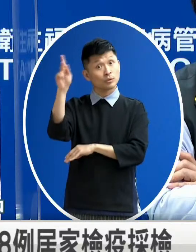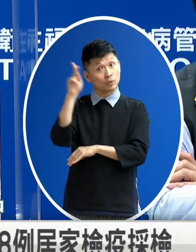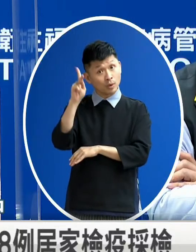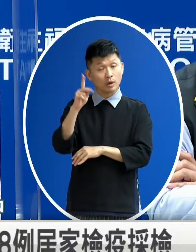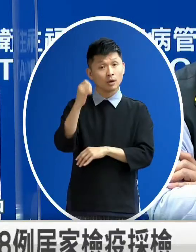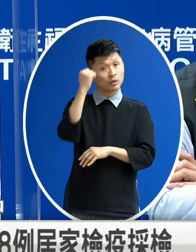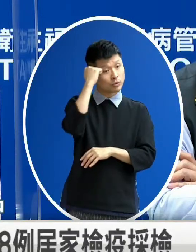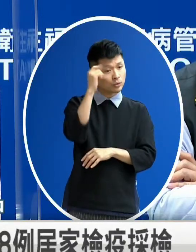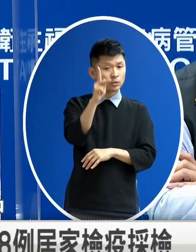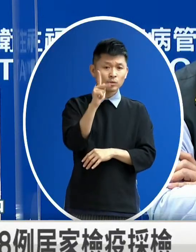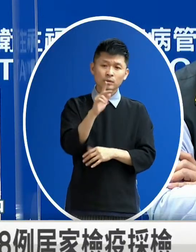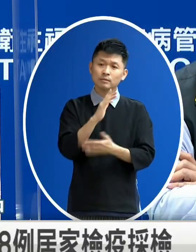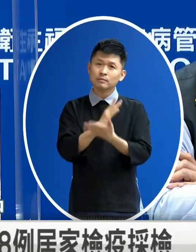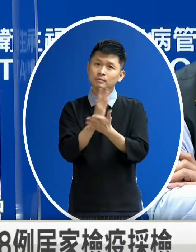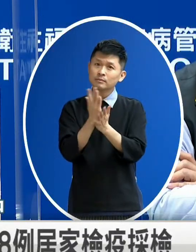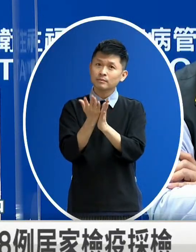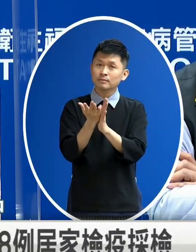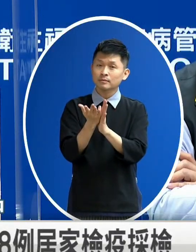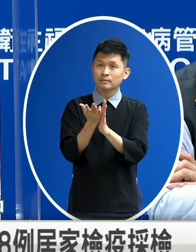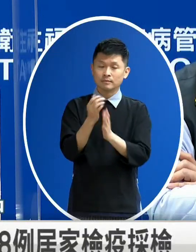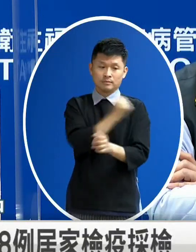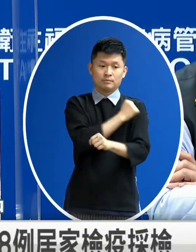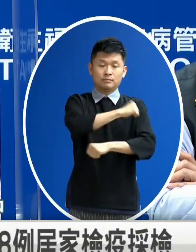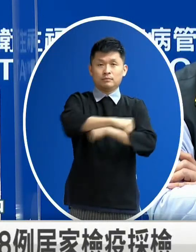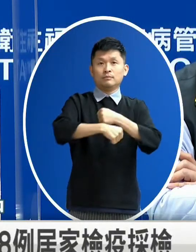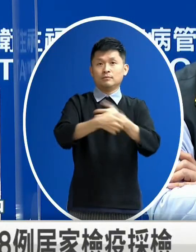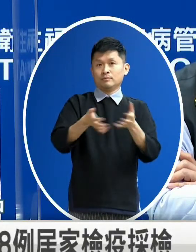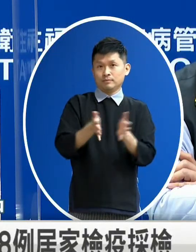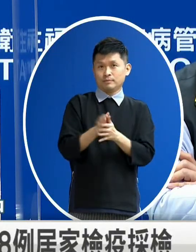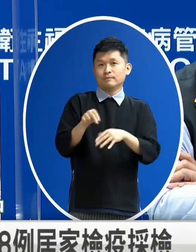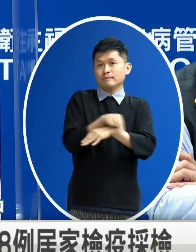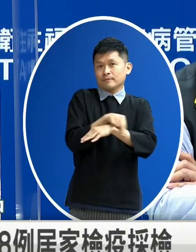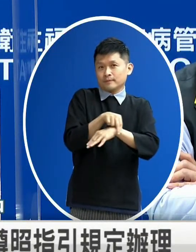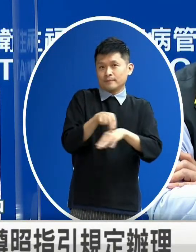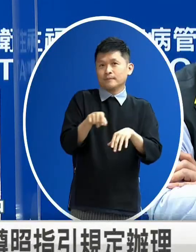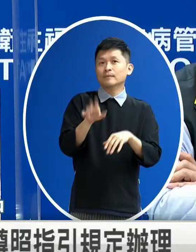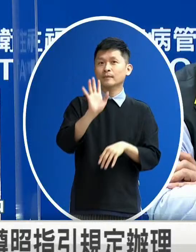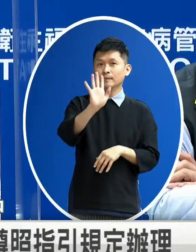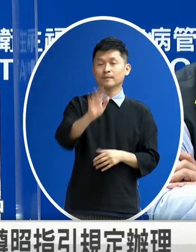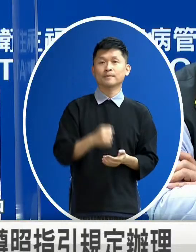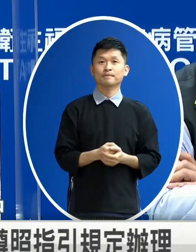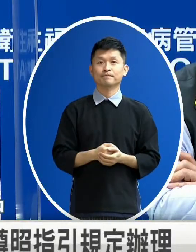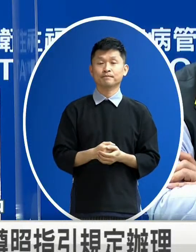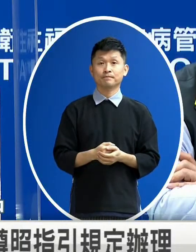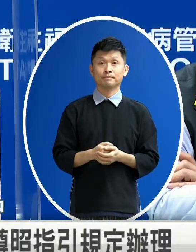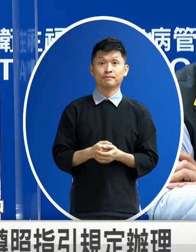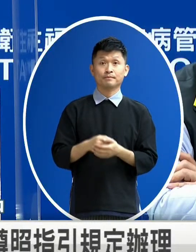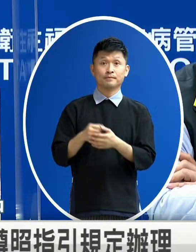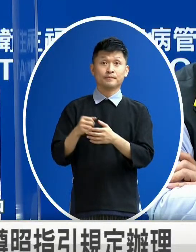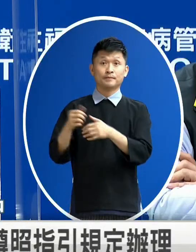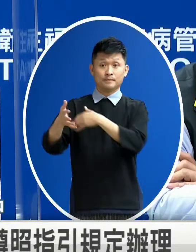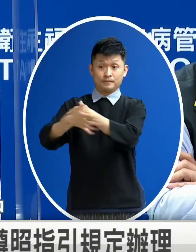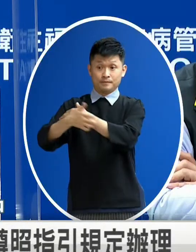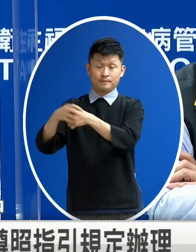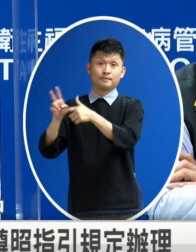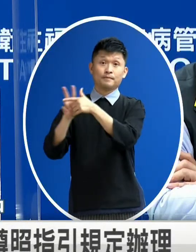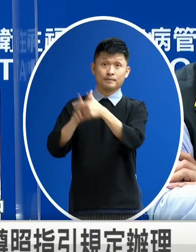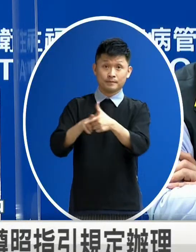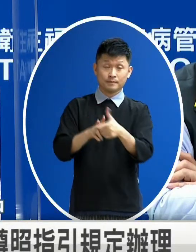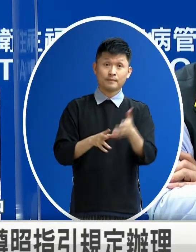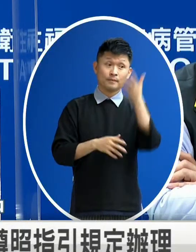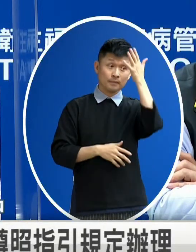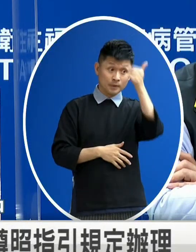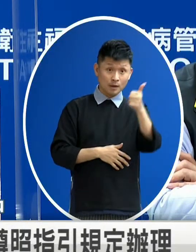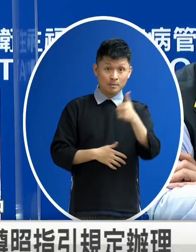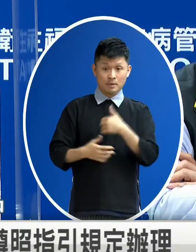舍，那劳动部也做好了相关的规划，不管是从中介、雇主还有移工本